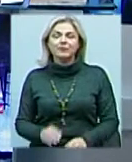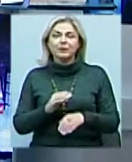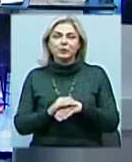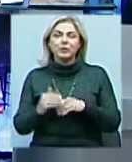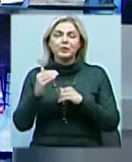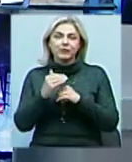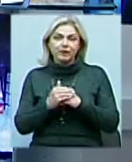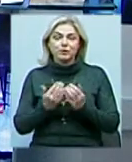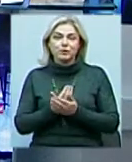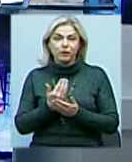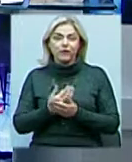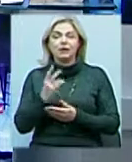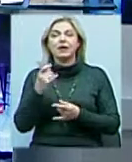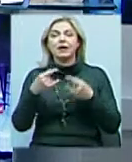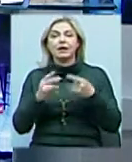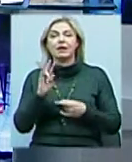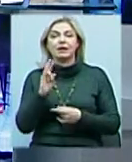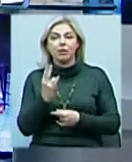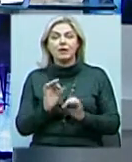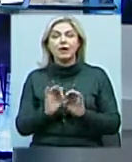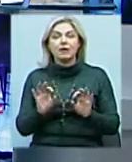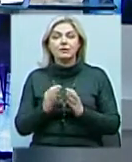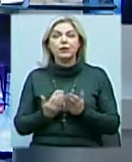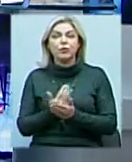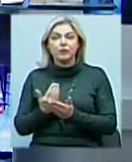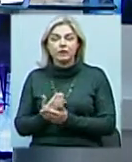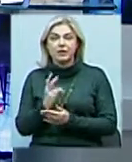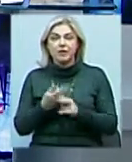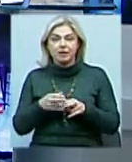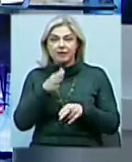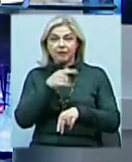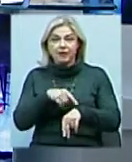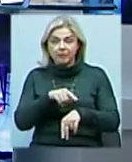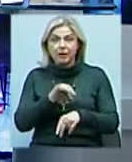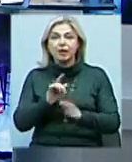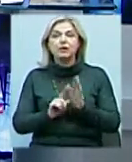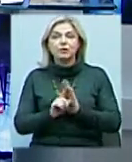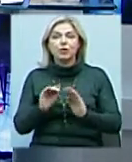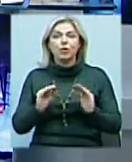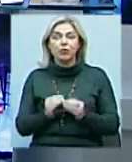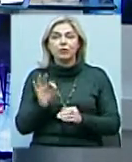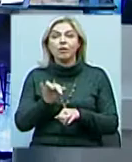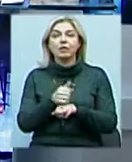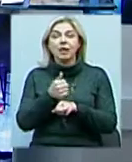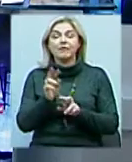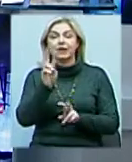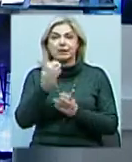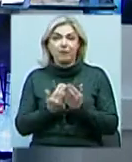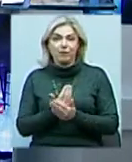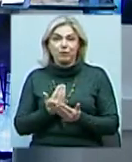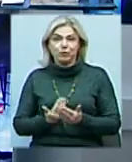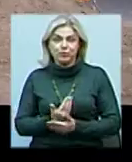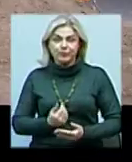Добрий вечір. Новини на телеканалі «Миколаїв». Розповімо про події на цей час. Я Наталя Забазнова. На початку коротко про головні теми випуску.